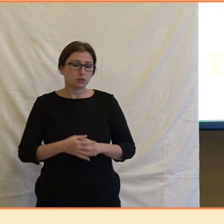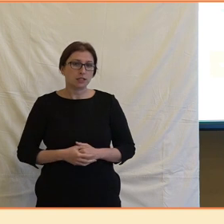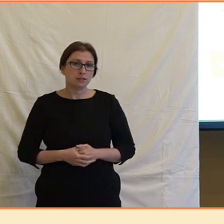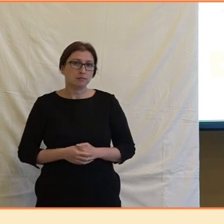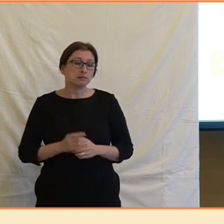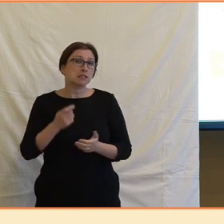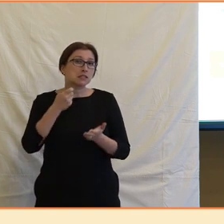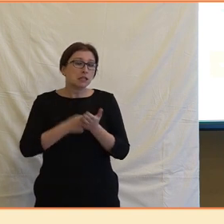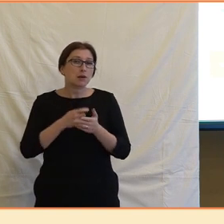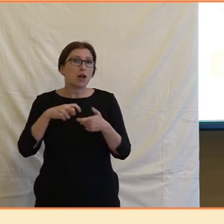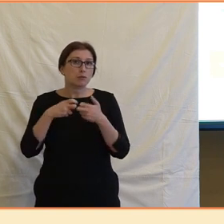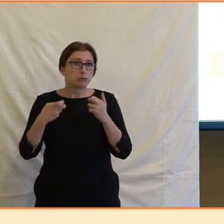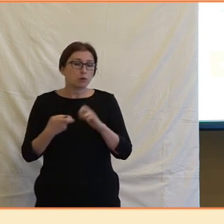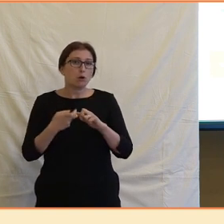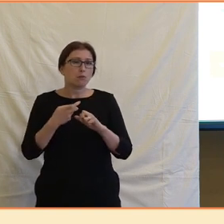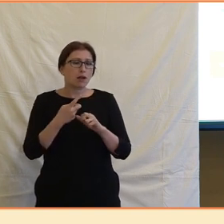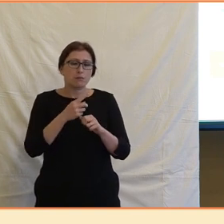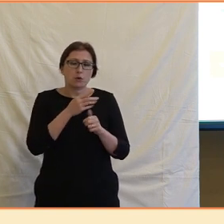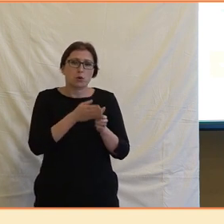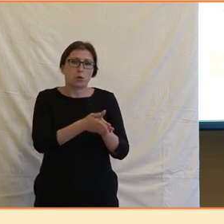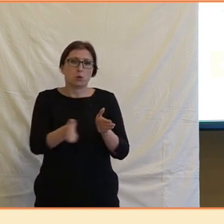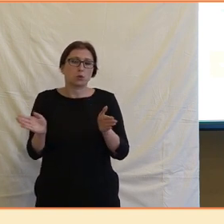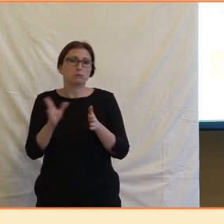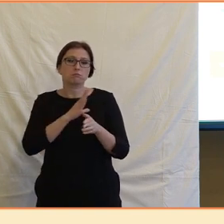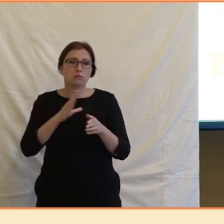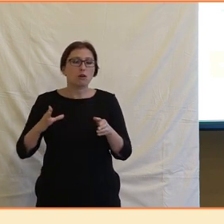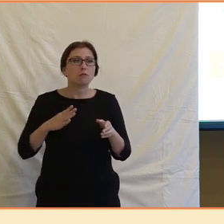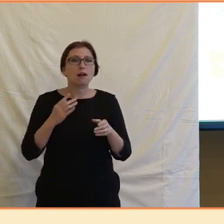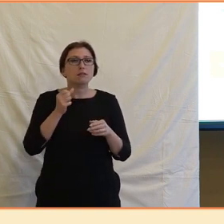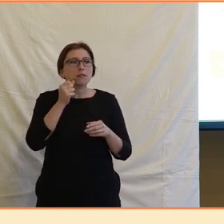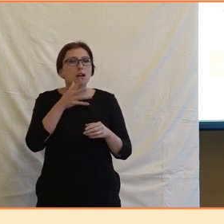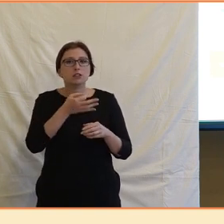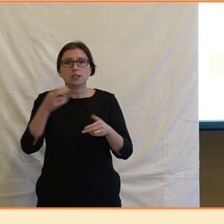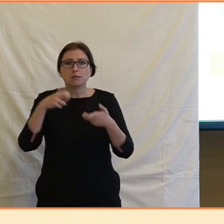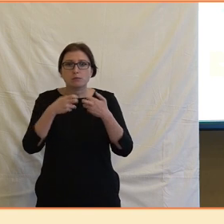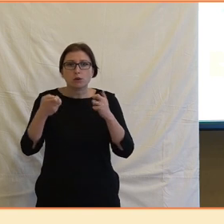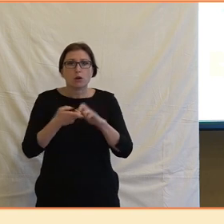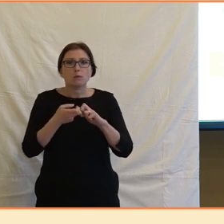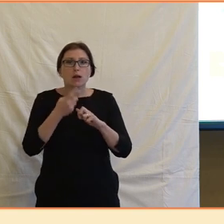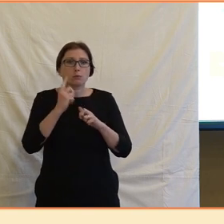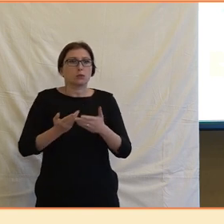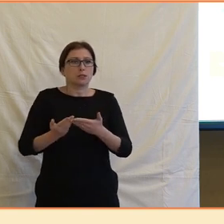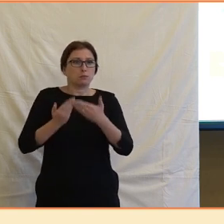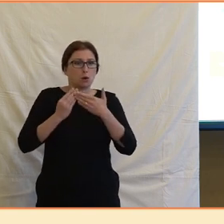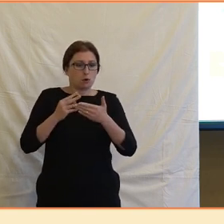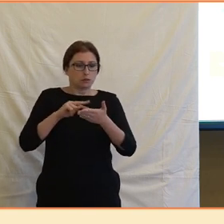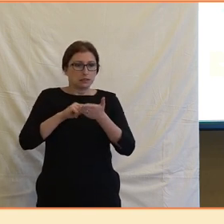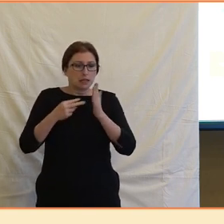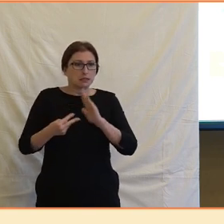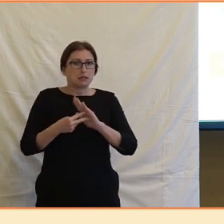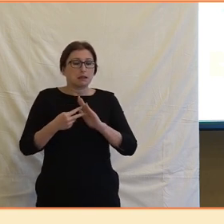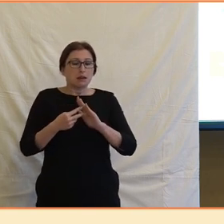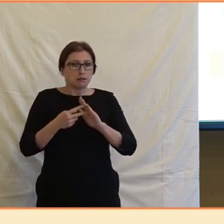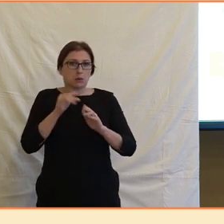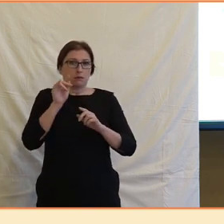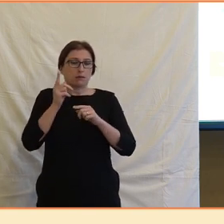Znamená to teda problémy všeho druhu, řešení běžných problémů, s kterými musí pomáhat i teda ta rodina,